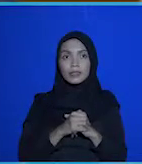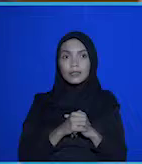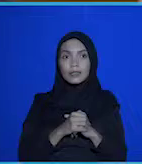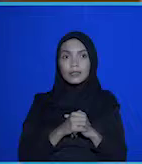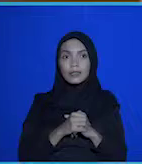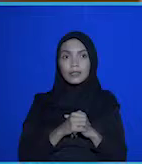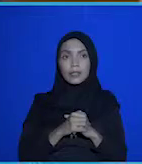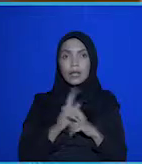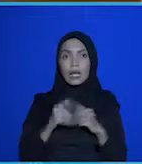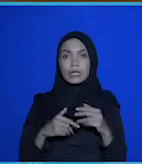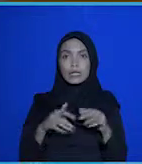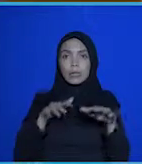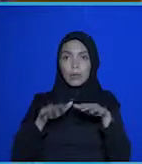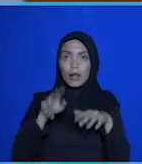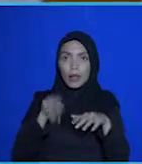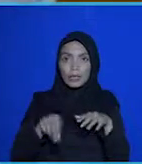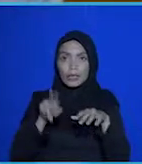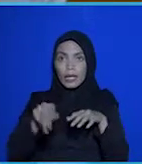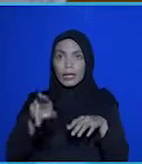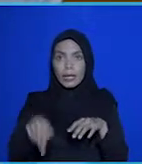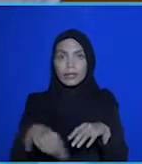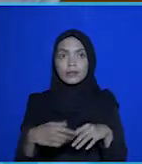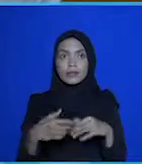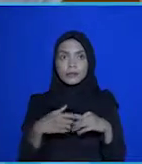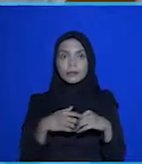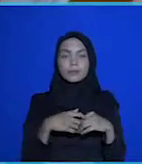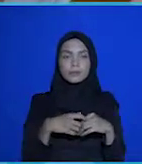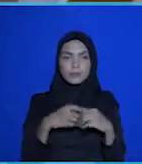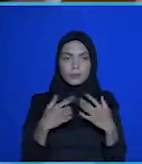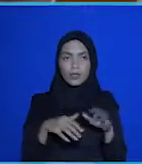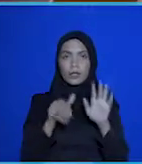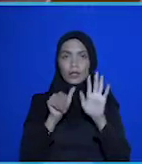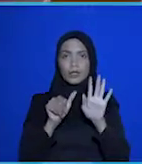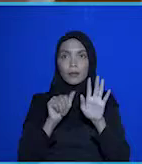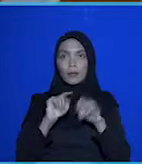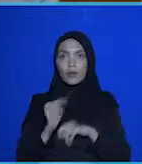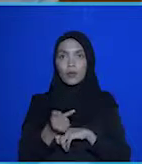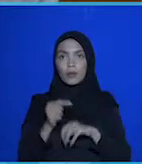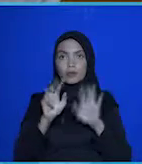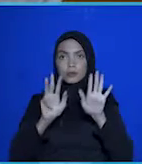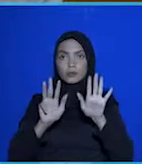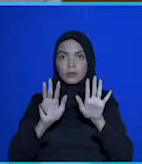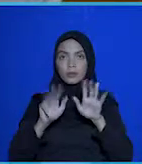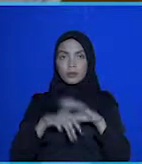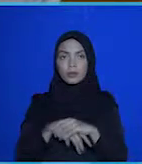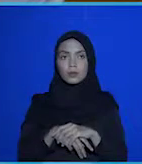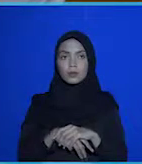berupa manifestasinya gempa-gempa susulan. Yang berikutnya ini 6,9.